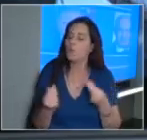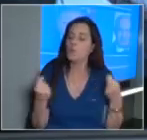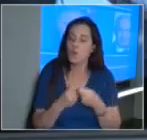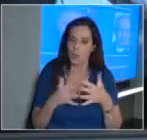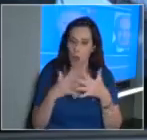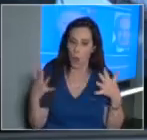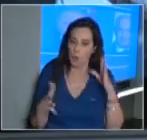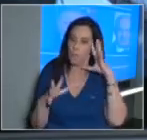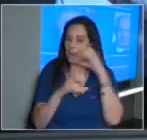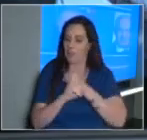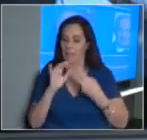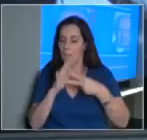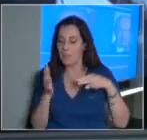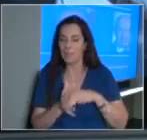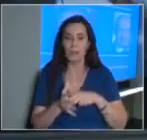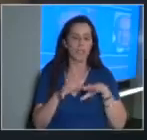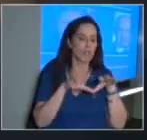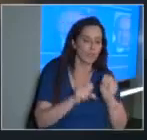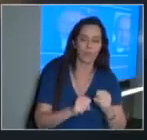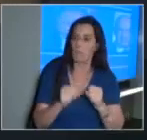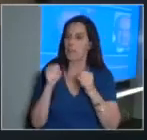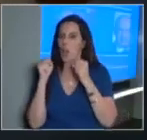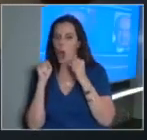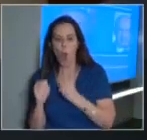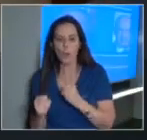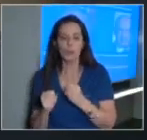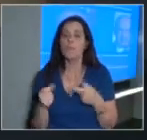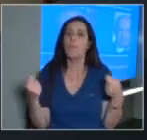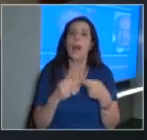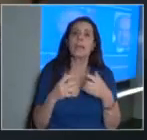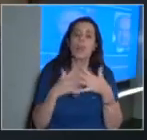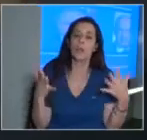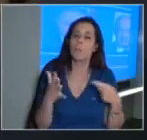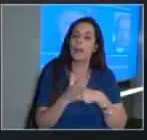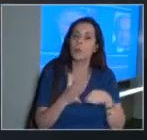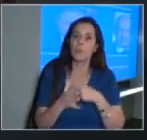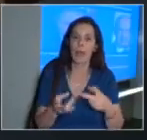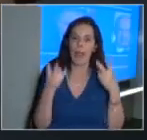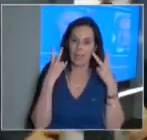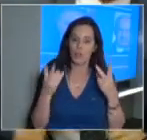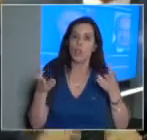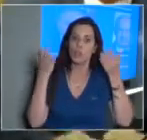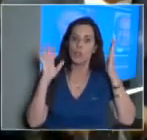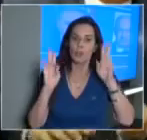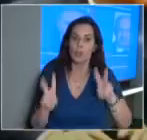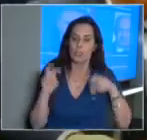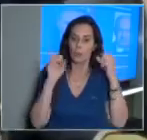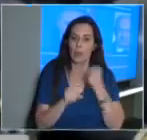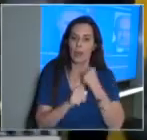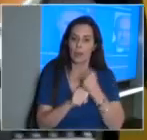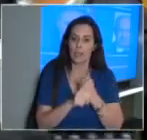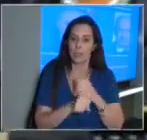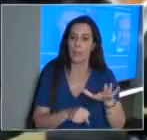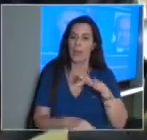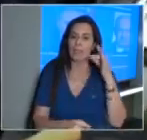אדיר בתפיסה המדינית וההתיישבותית והביטחונית, ומכנה משותף אדיר בתיקונים הכל כך קריטיים, שסוף סוף יש לנו הזדמנות לבצע אותם